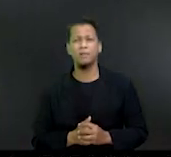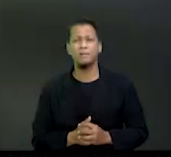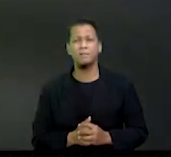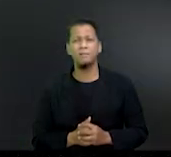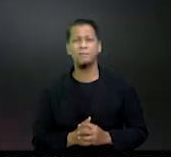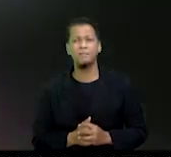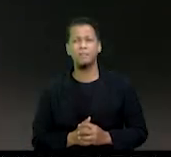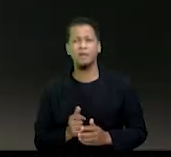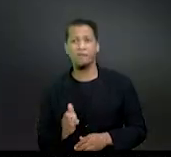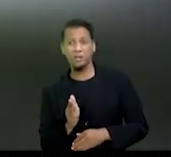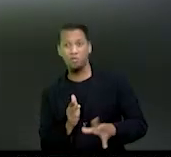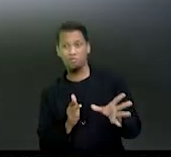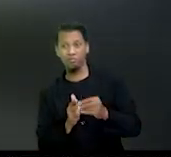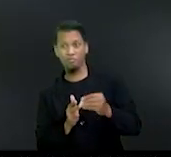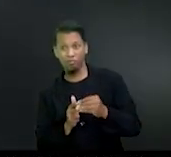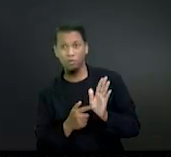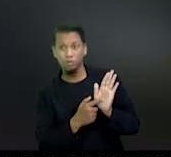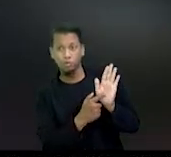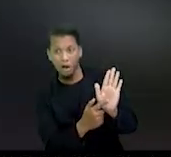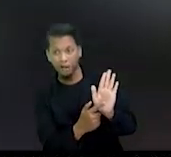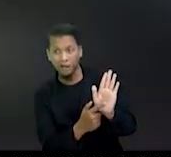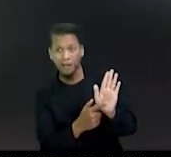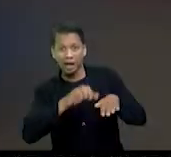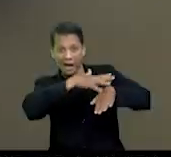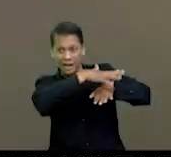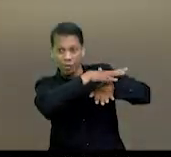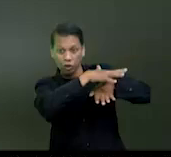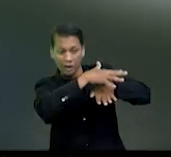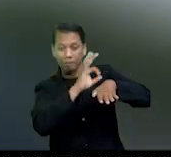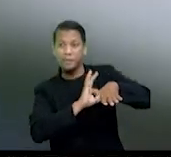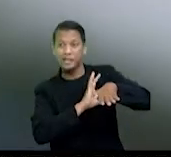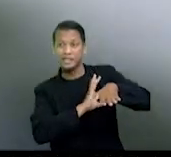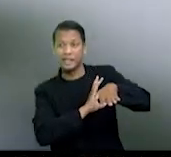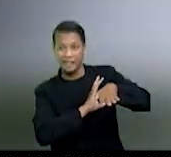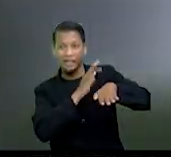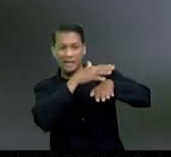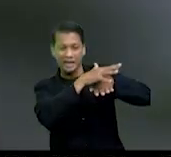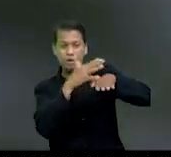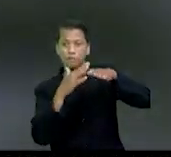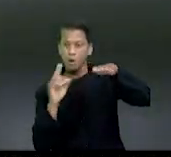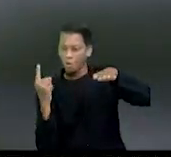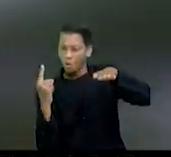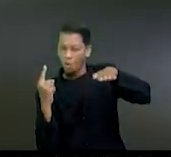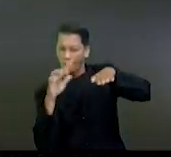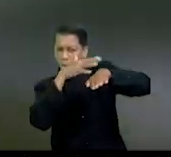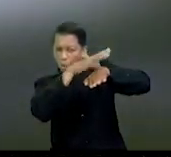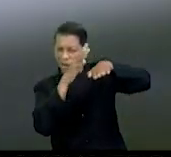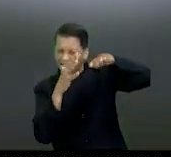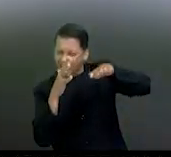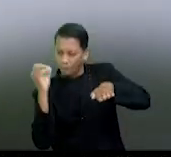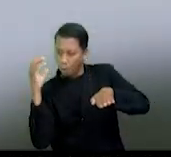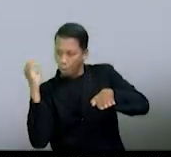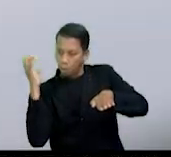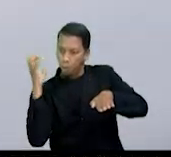Video amatir warga ini memperlihatkan detik-detik saat pesawat helikopter kepresidenan terbang rendah di Stadion Ona, Rengkas Bituk, Lebak, Banten.